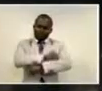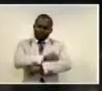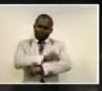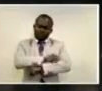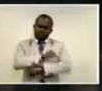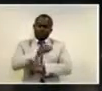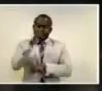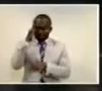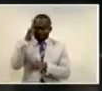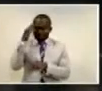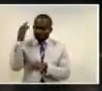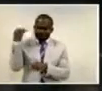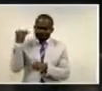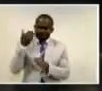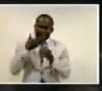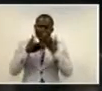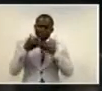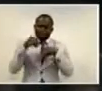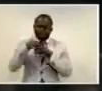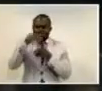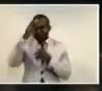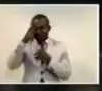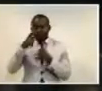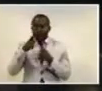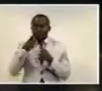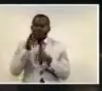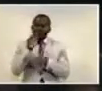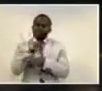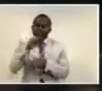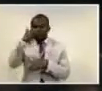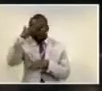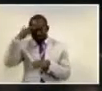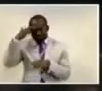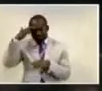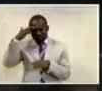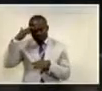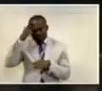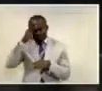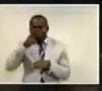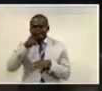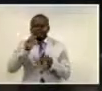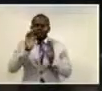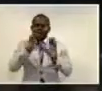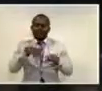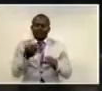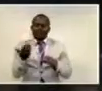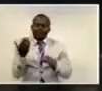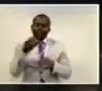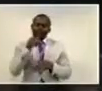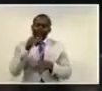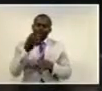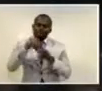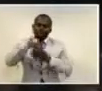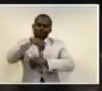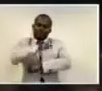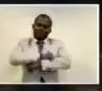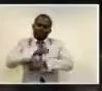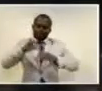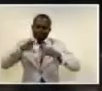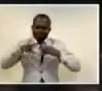icyo gihe tuvugana n'ababyeyi ndetse tubabaza impamvu ababyeyi bareka abana ntibagiye mu mashuri bakemera